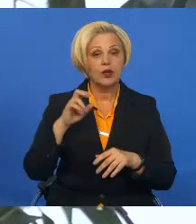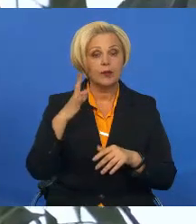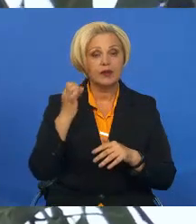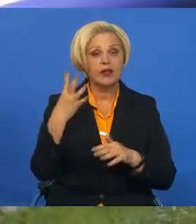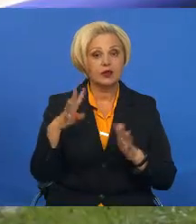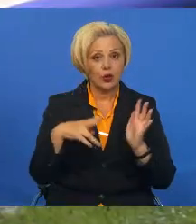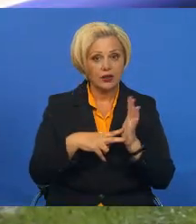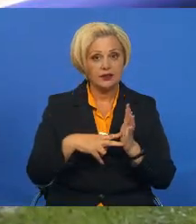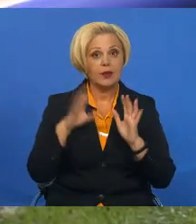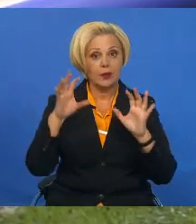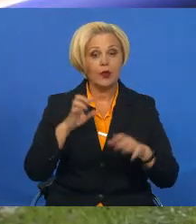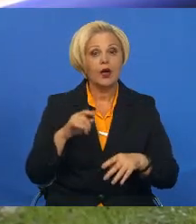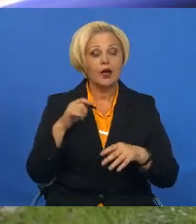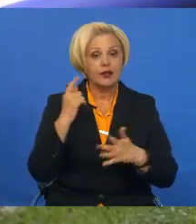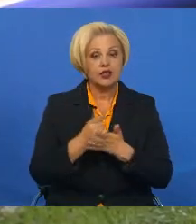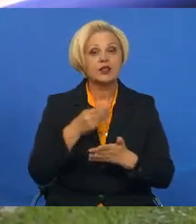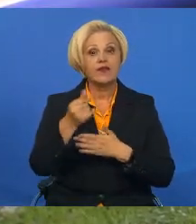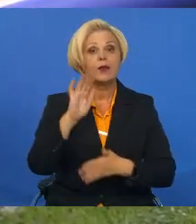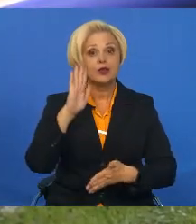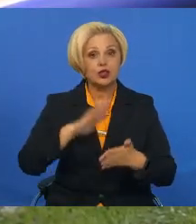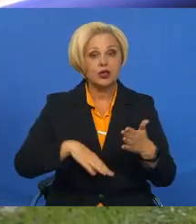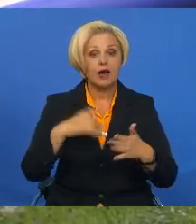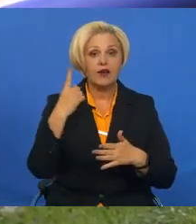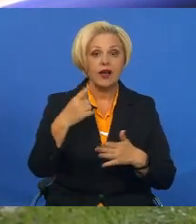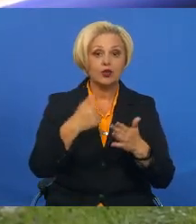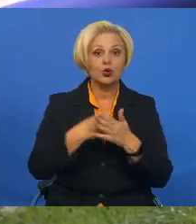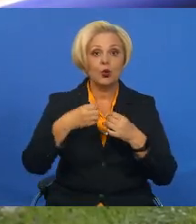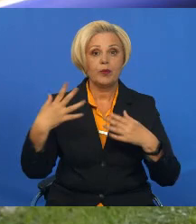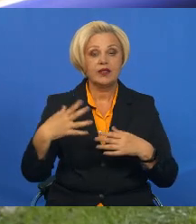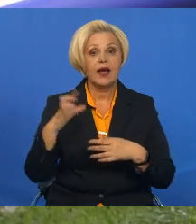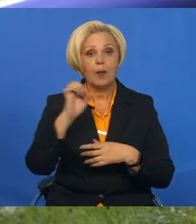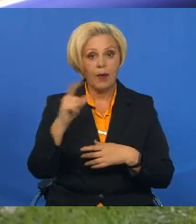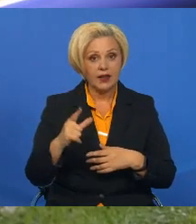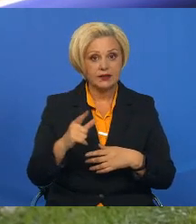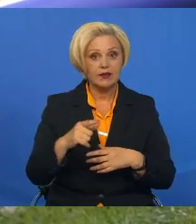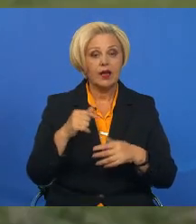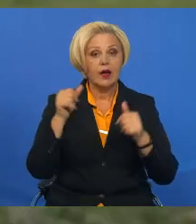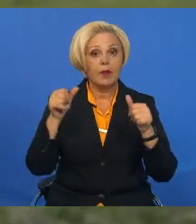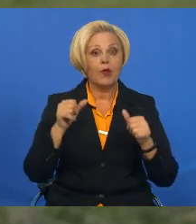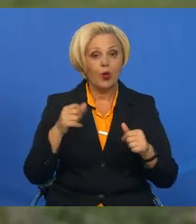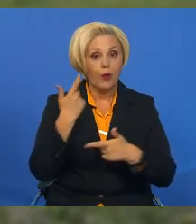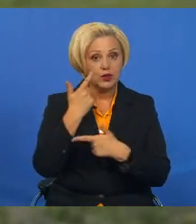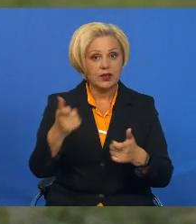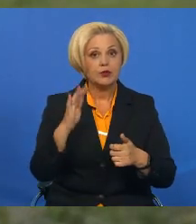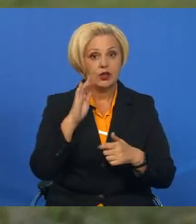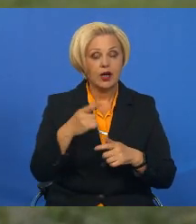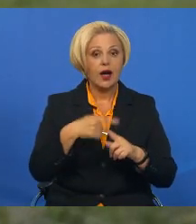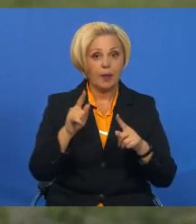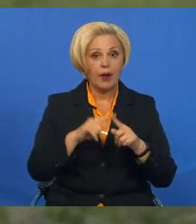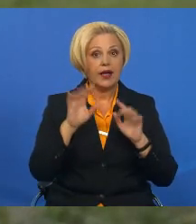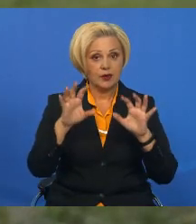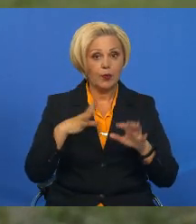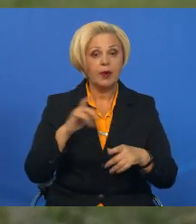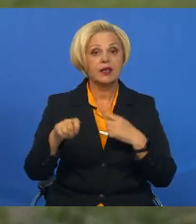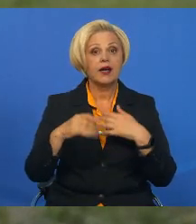адміністрацыйнага кодэкса абавязаны выплаціць штраф ад 1 до 15 базавых велічыняў. Паводле дадзеных ЖКГ за мінулы месяц па гэтым артыкулі было